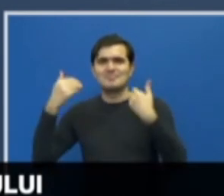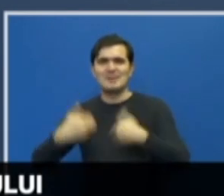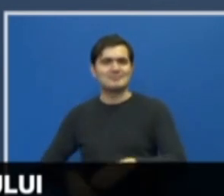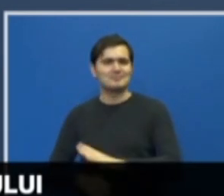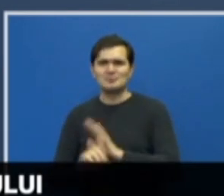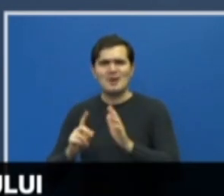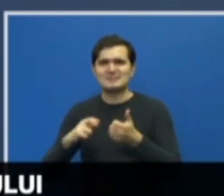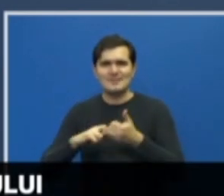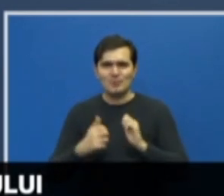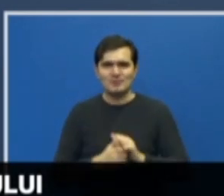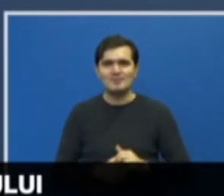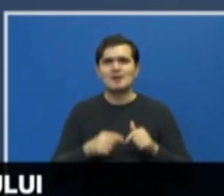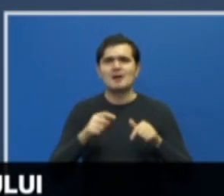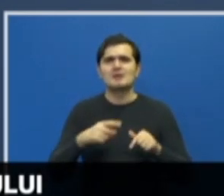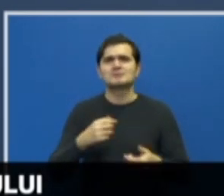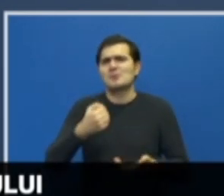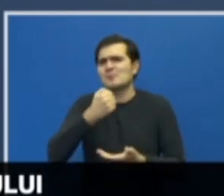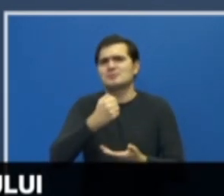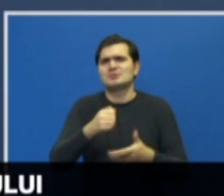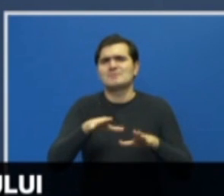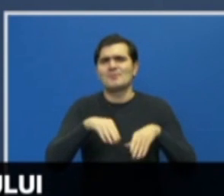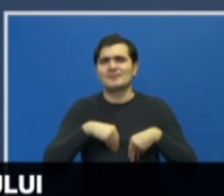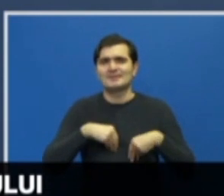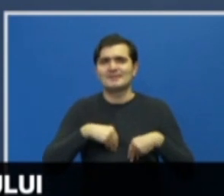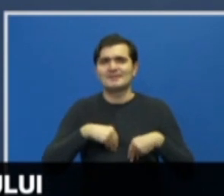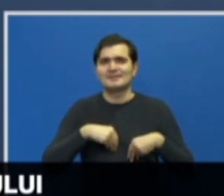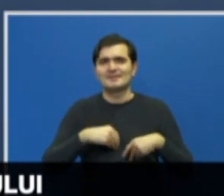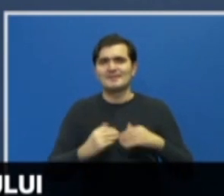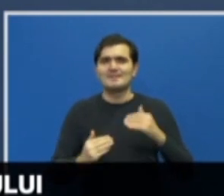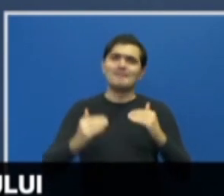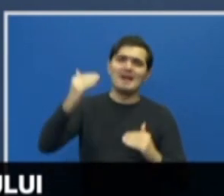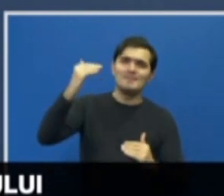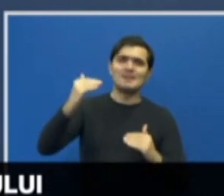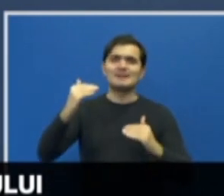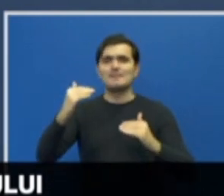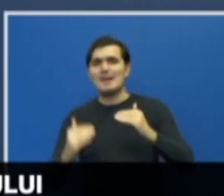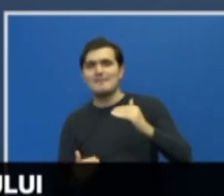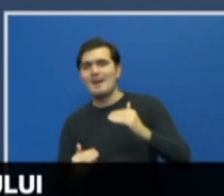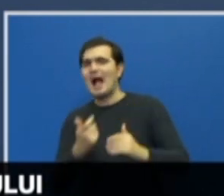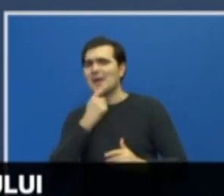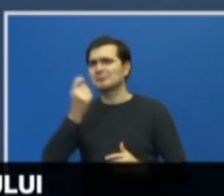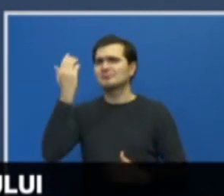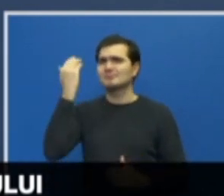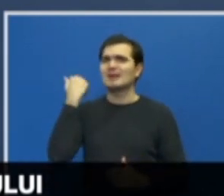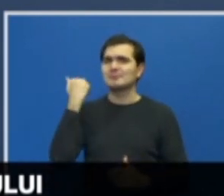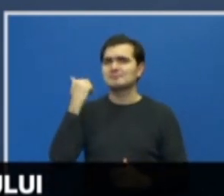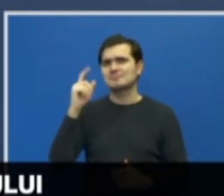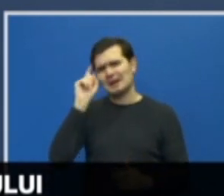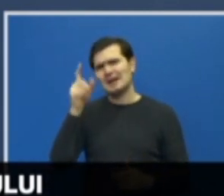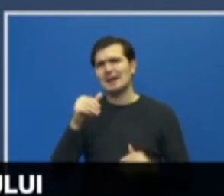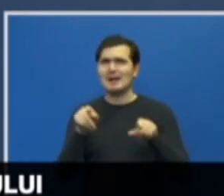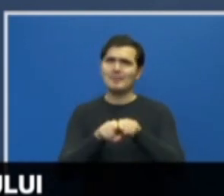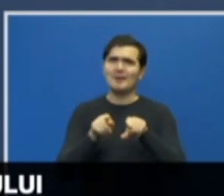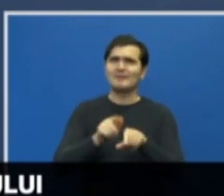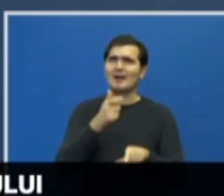problema. E un buget modest. Nu e mai mic sau mai mare ca anul trecut, ca idee? Cred că e la fel.